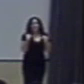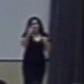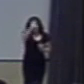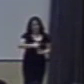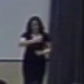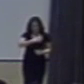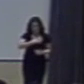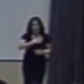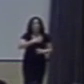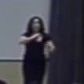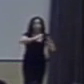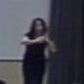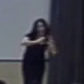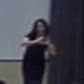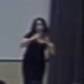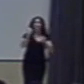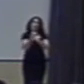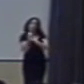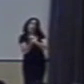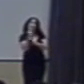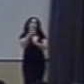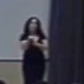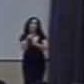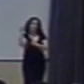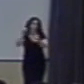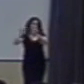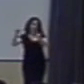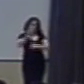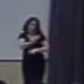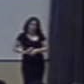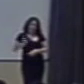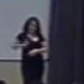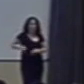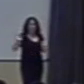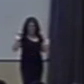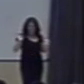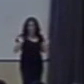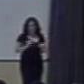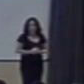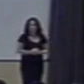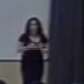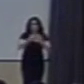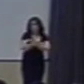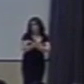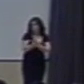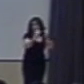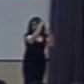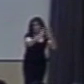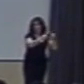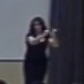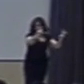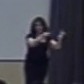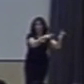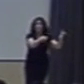treballadors, però també dels empresaris. Perquè les empreses periodístiques tenen en les seves mans un